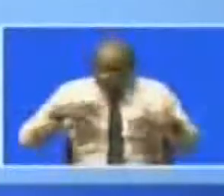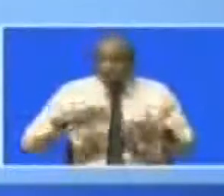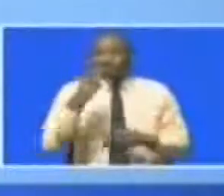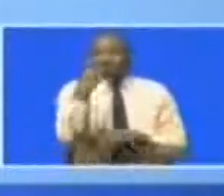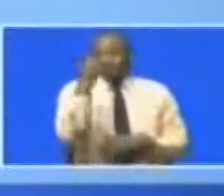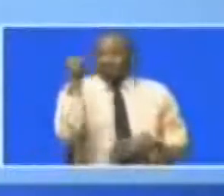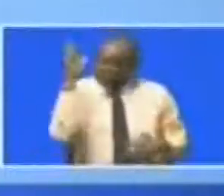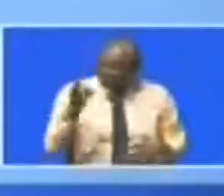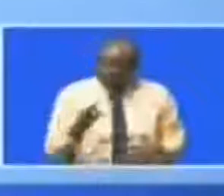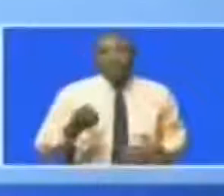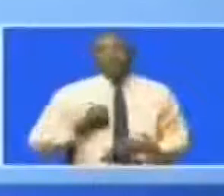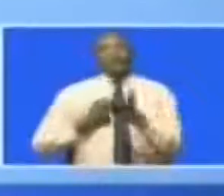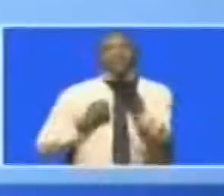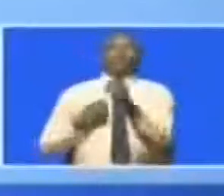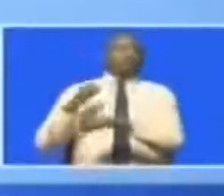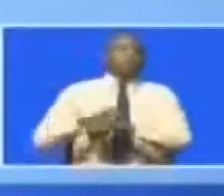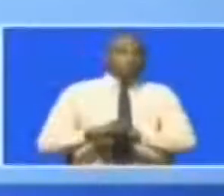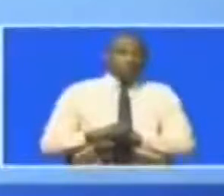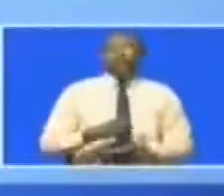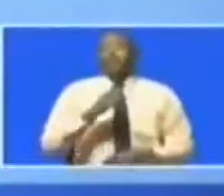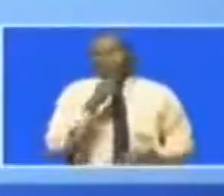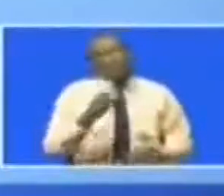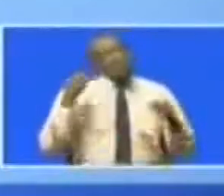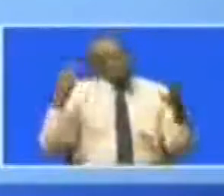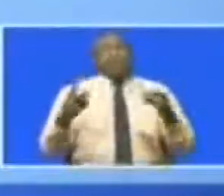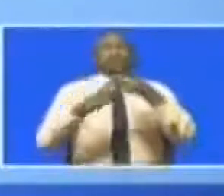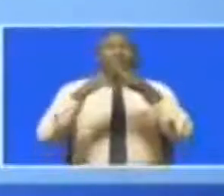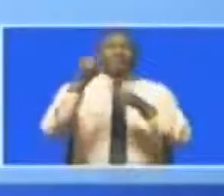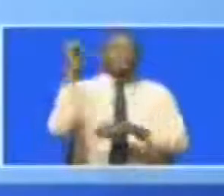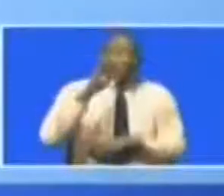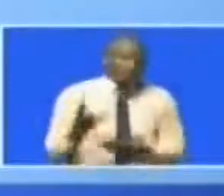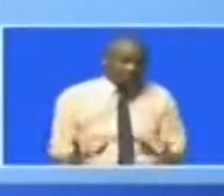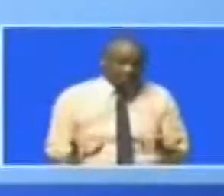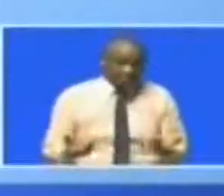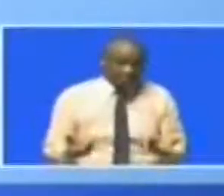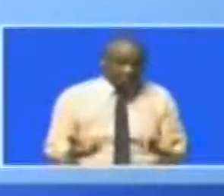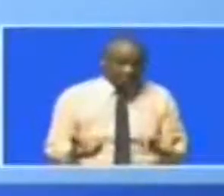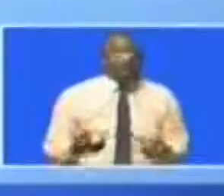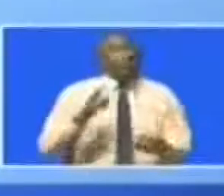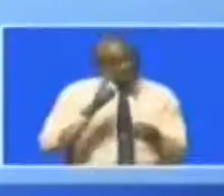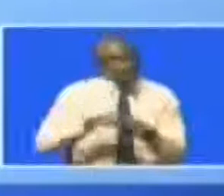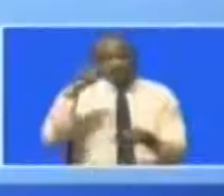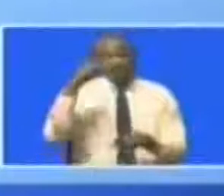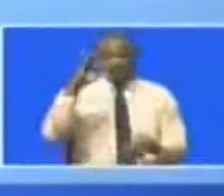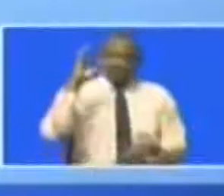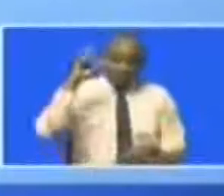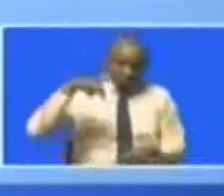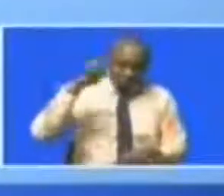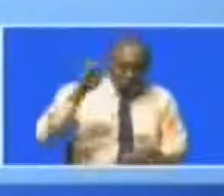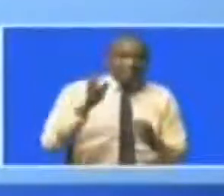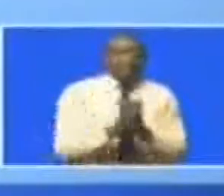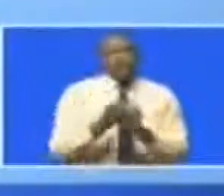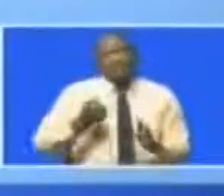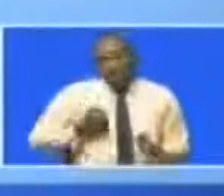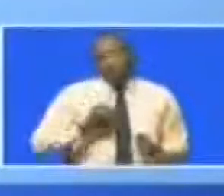25% ndio wasichana katika shule. Nao vijana ni kama 75% in a school. Wanapofanya KCP, KCSE, wasichana ni